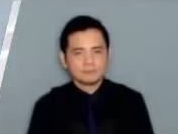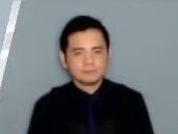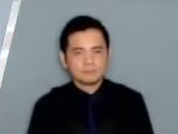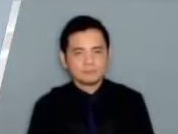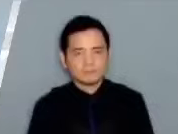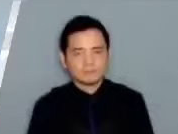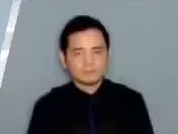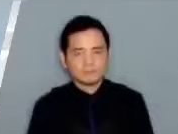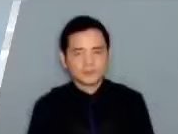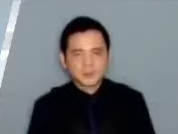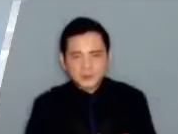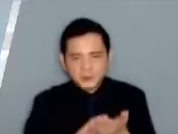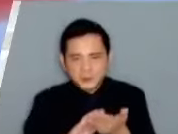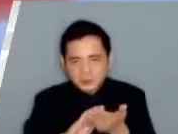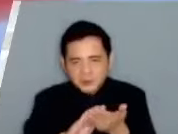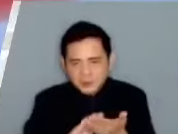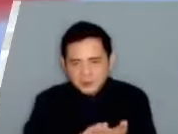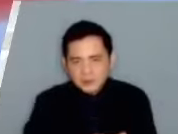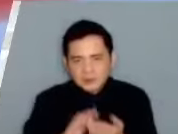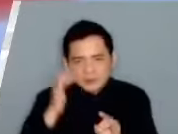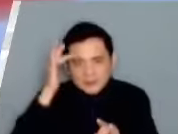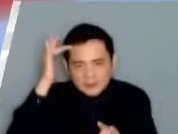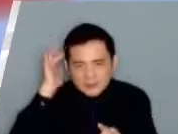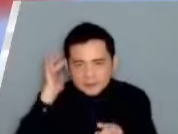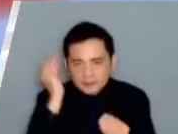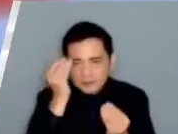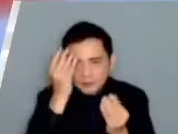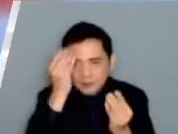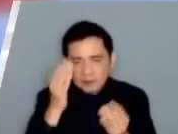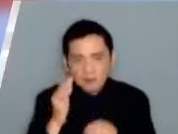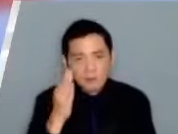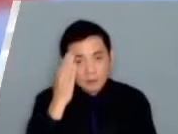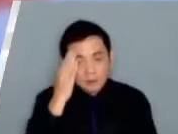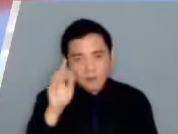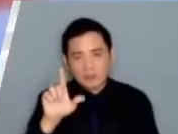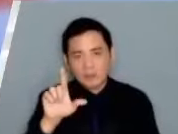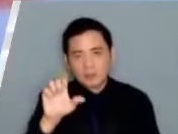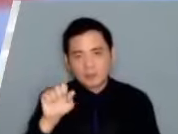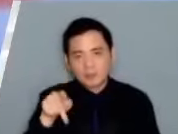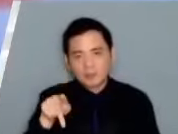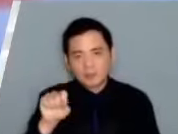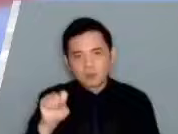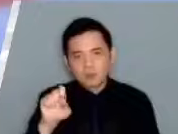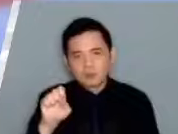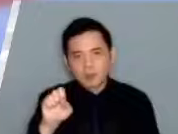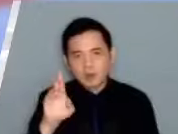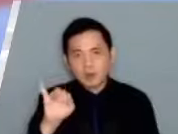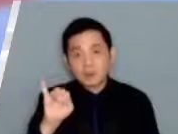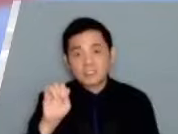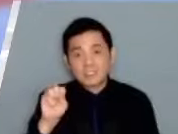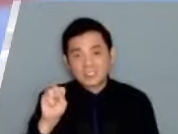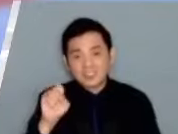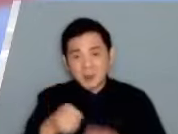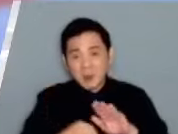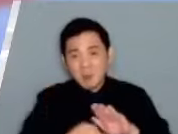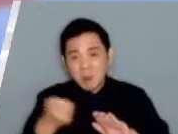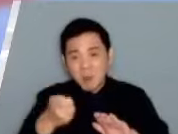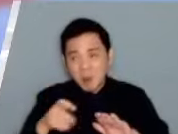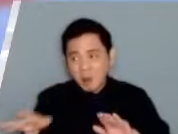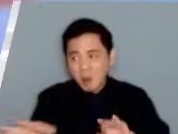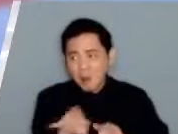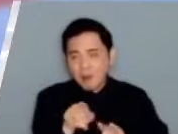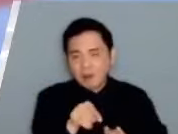Pasintabi po sa mga manonood, bukod po sa leptospirosis, isa rin po ang alipunga sa mga posibleng makuhang sakit dahil sa